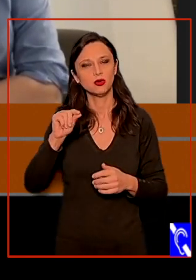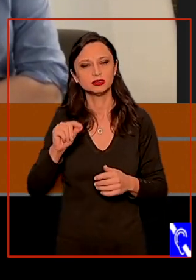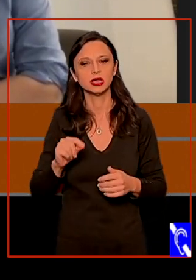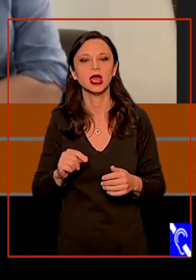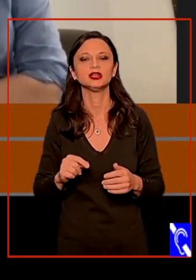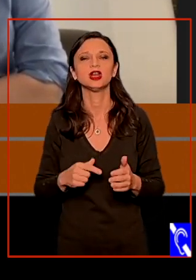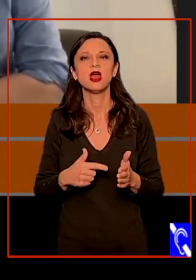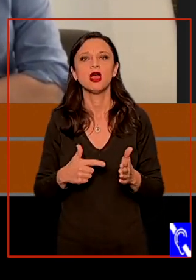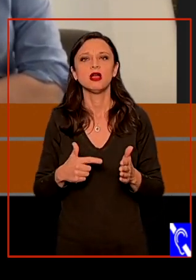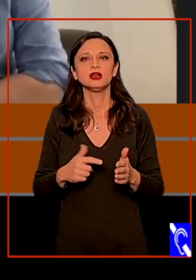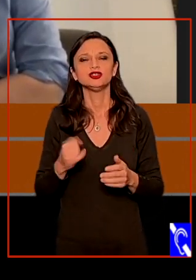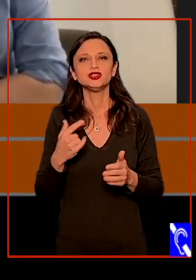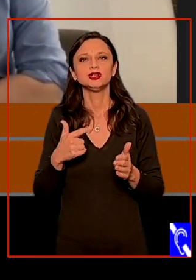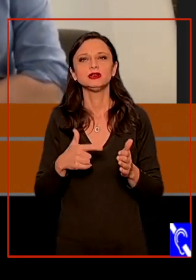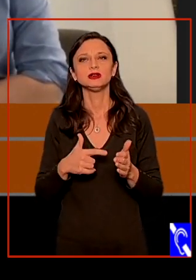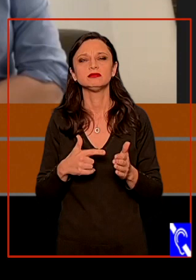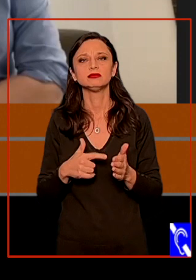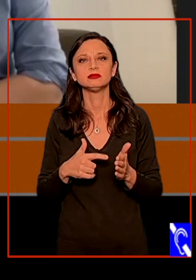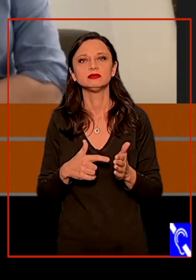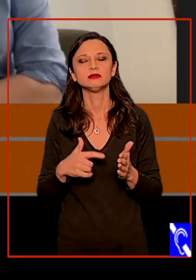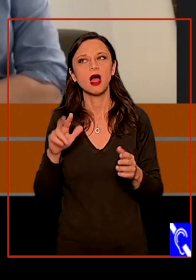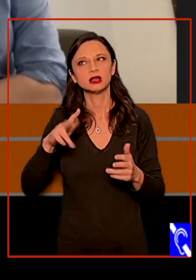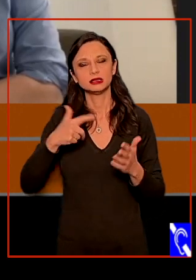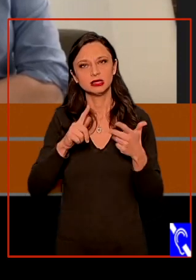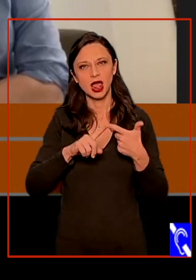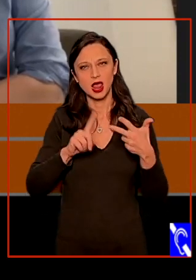2020-21, două din trei, și cea de-a treia din